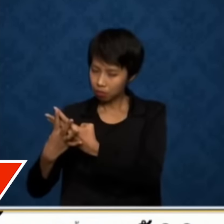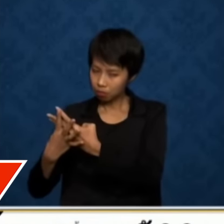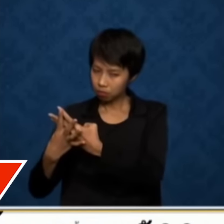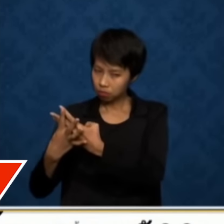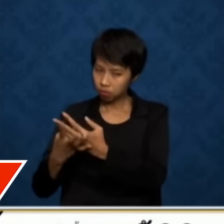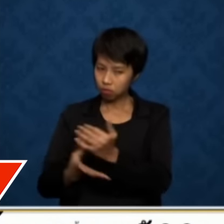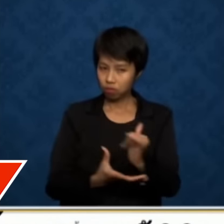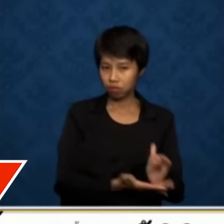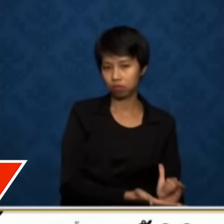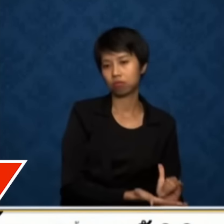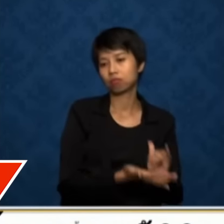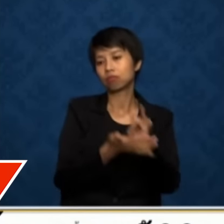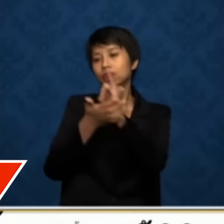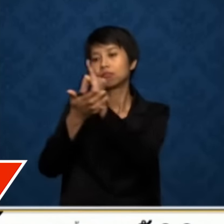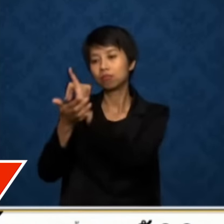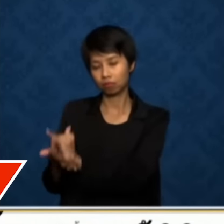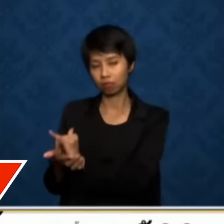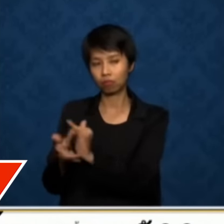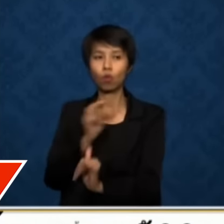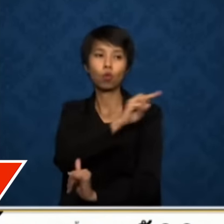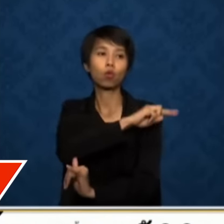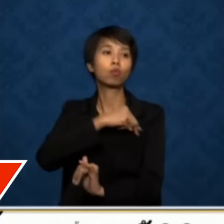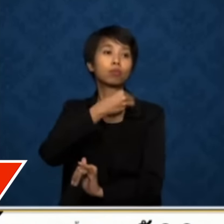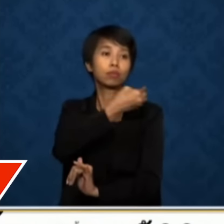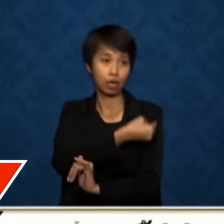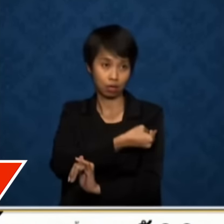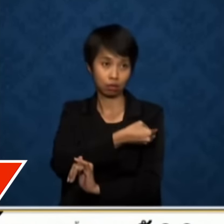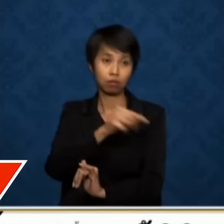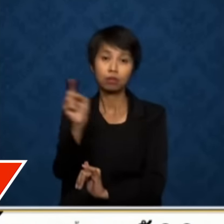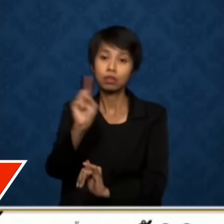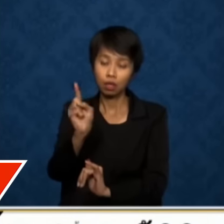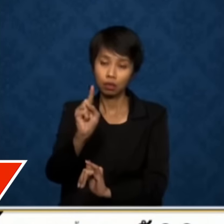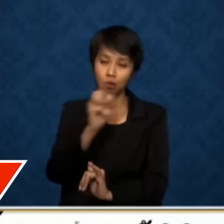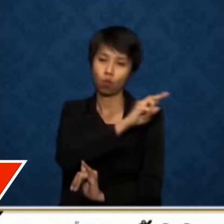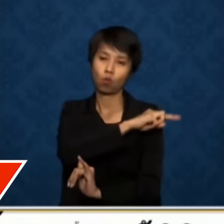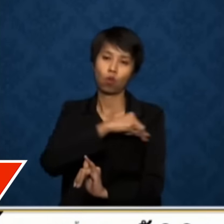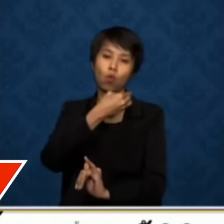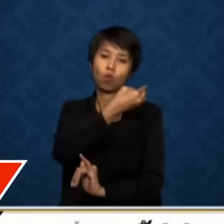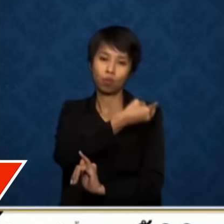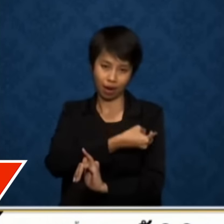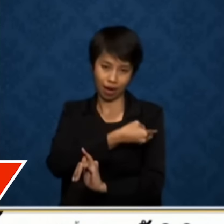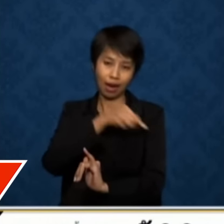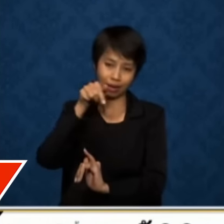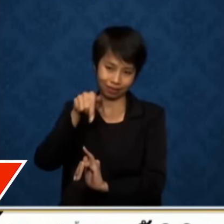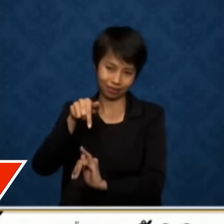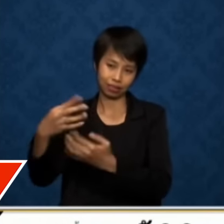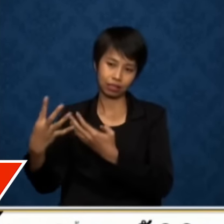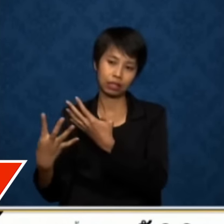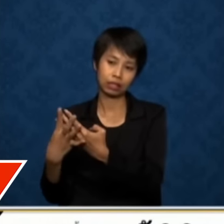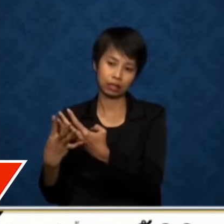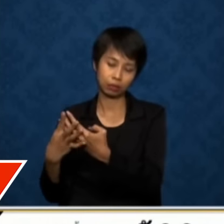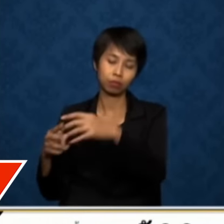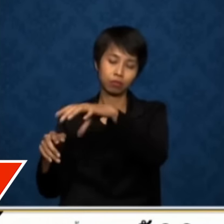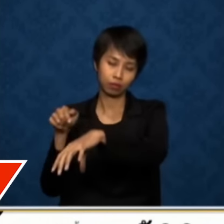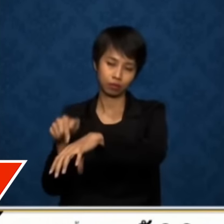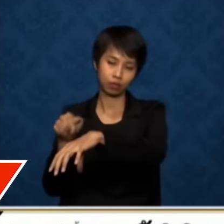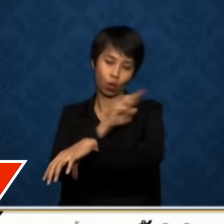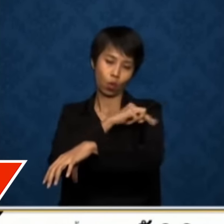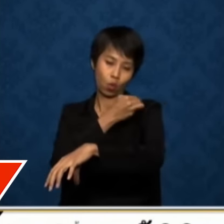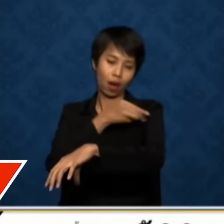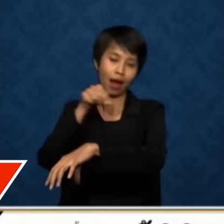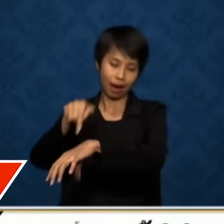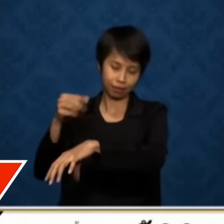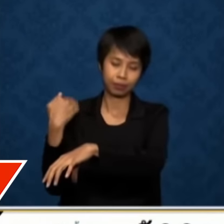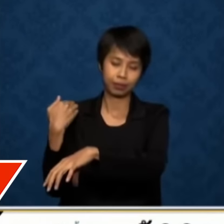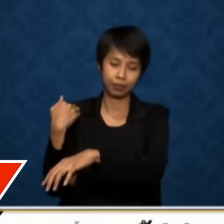ไข้ไปรักษาที่ไหนครับที่โรงพยาบาลข้างในเรือนจำก็จะเจอหม